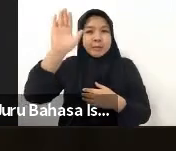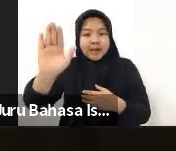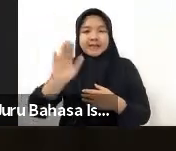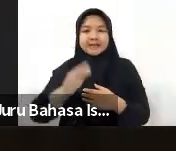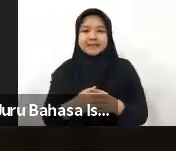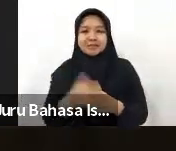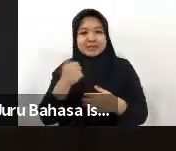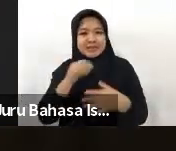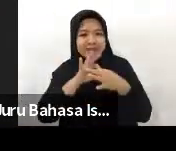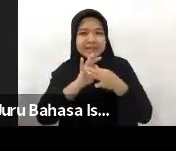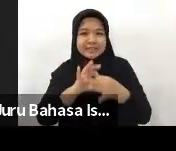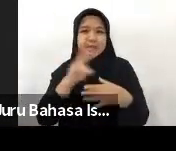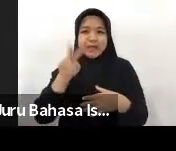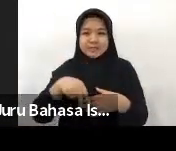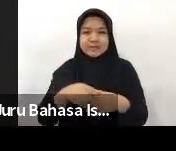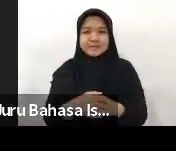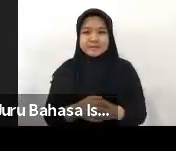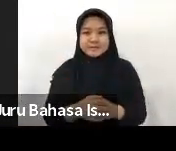yang akan mendatang.